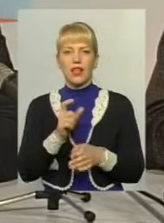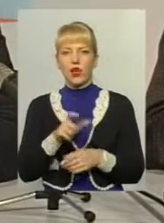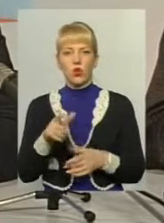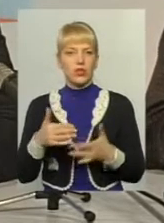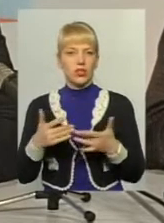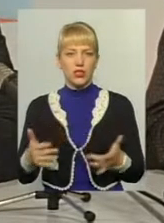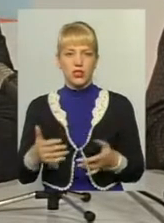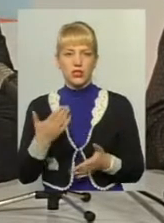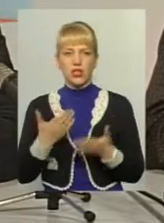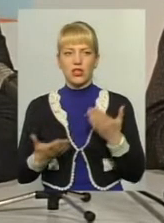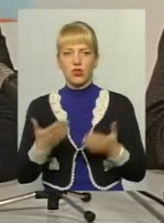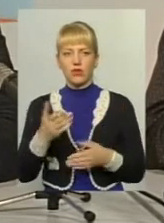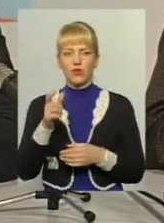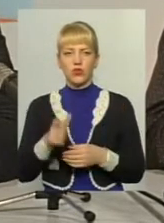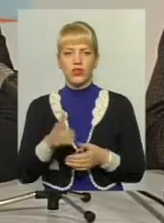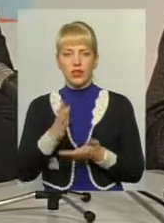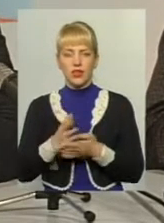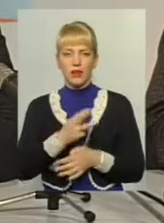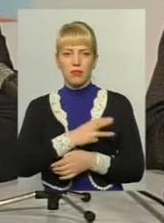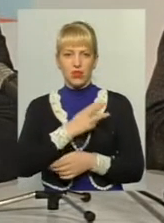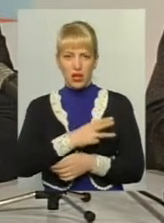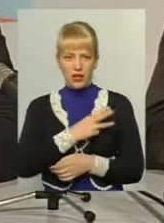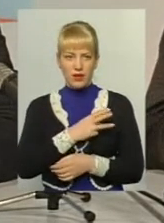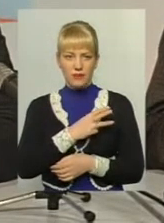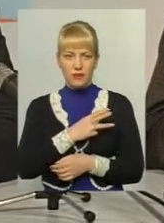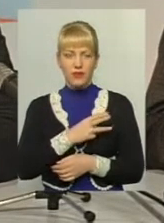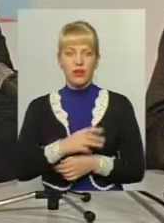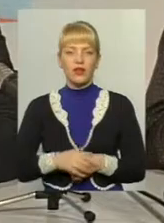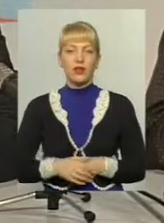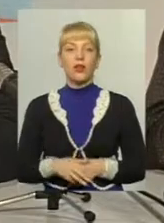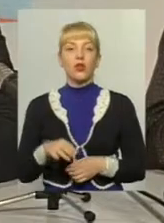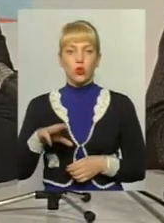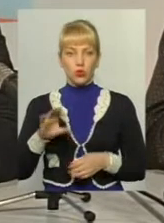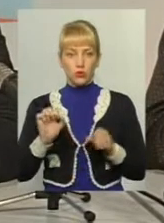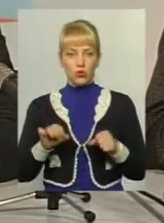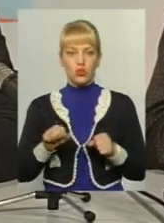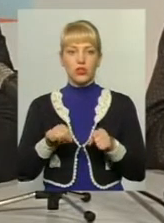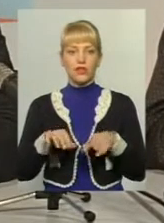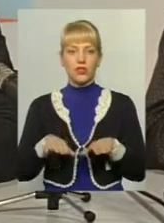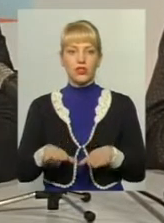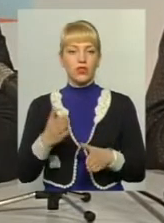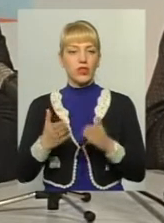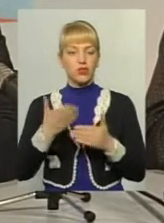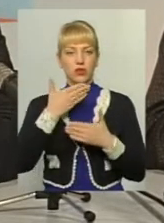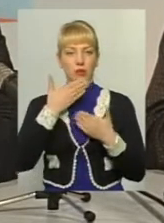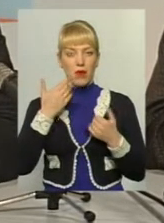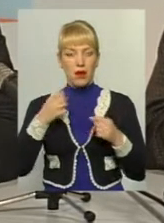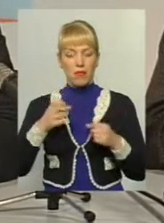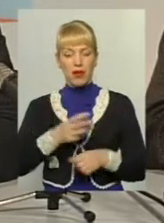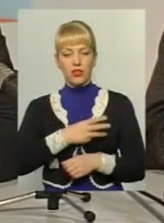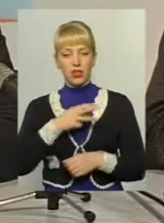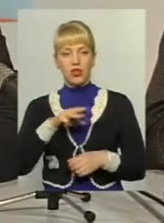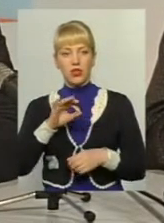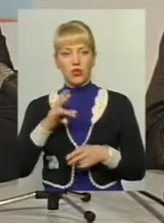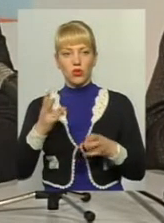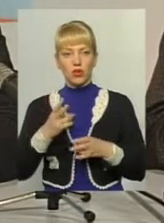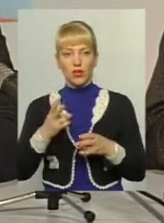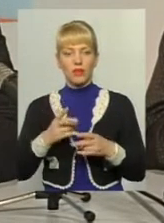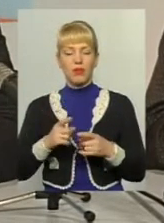Там є певний по бухгалтерії, певна процедура, так, скасування, але то якби по-простому виконується робота